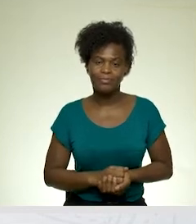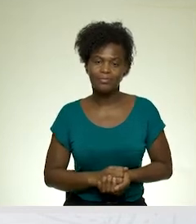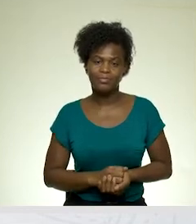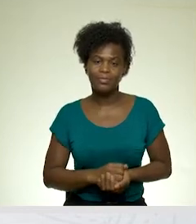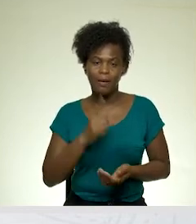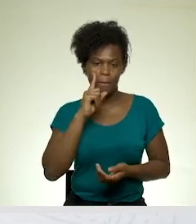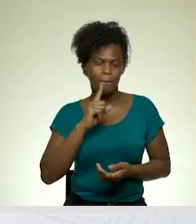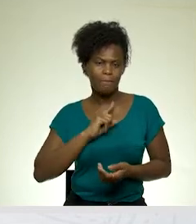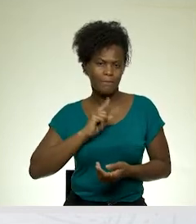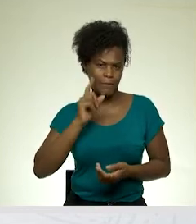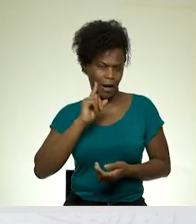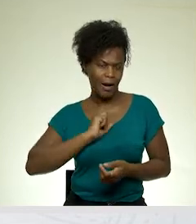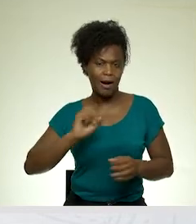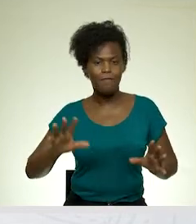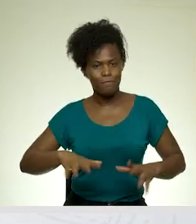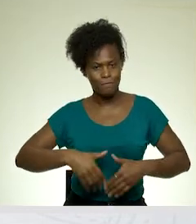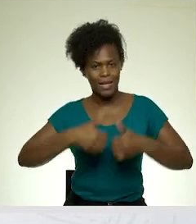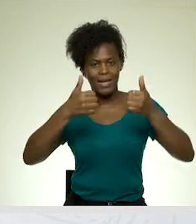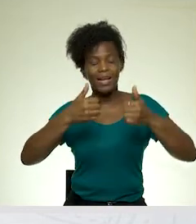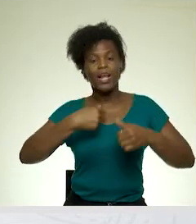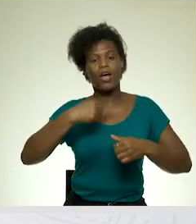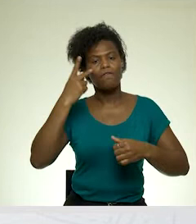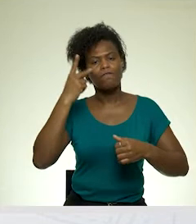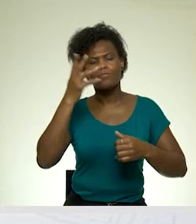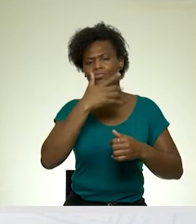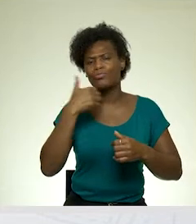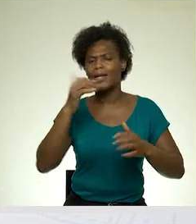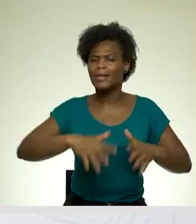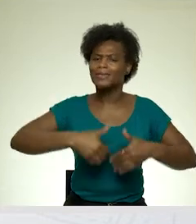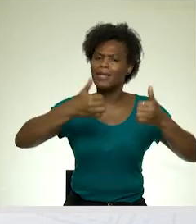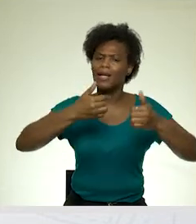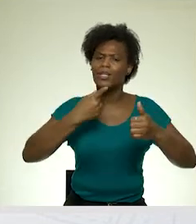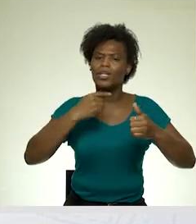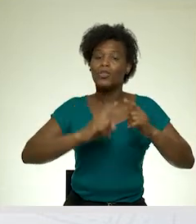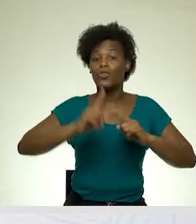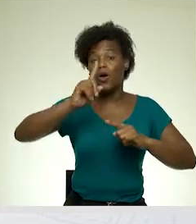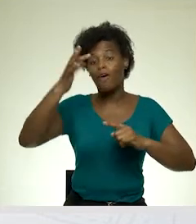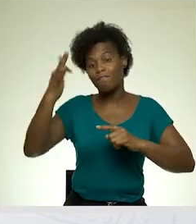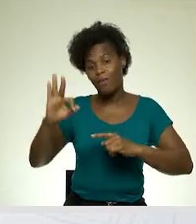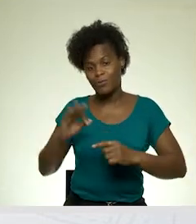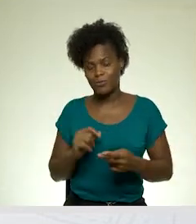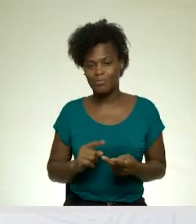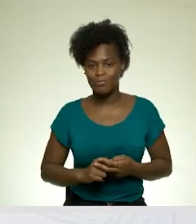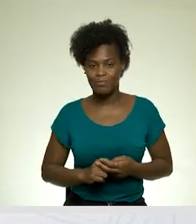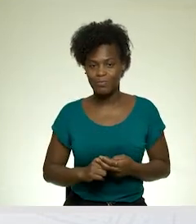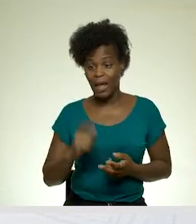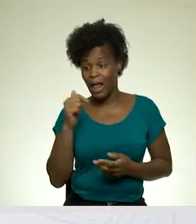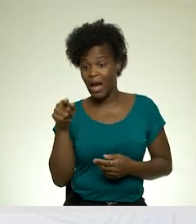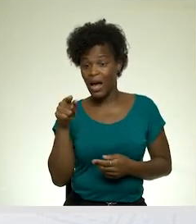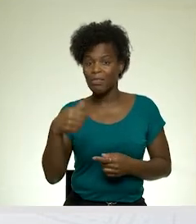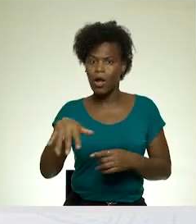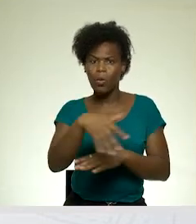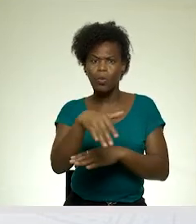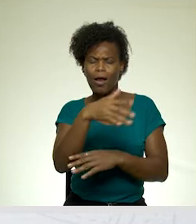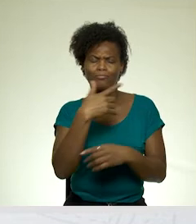Ma ville. J'habite une belle ville dans le nord de la France. Il y a un quartier